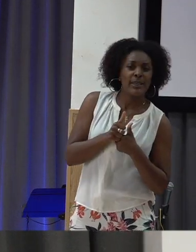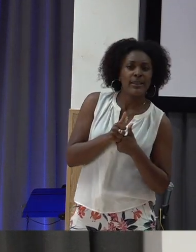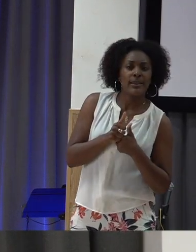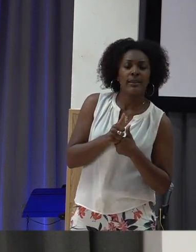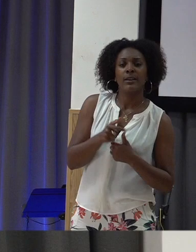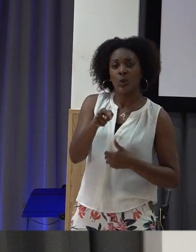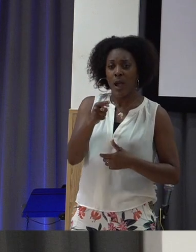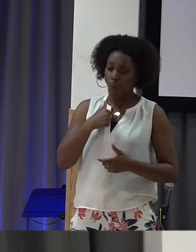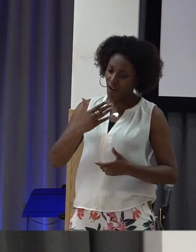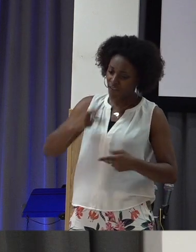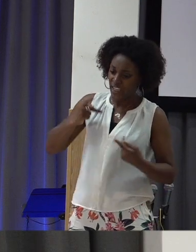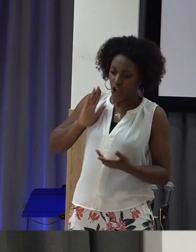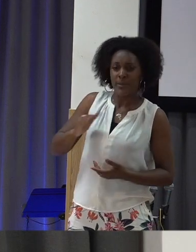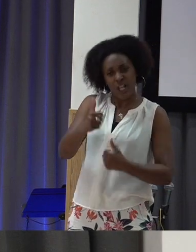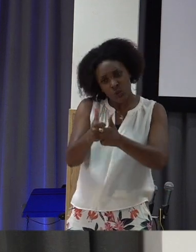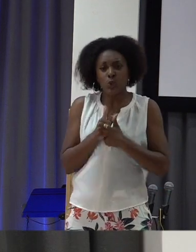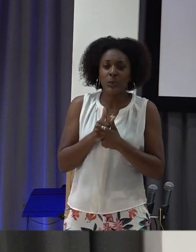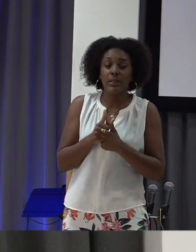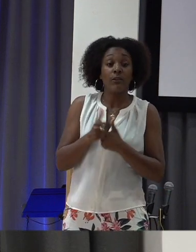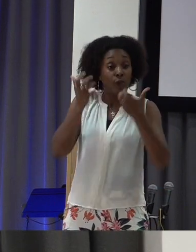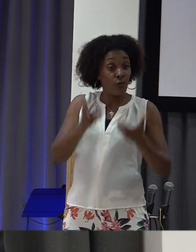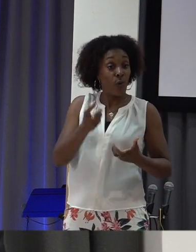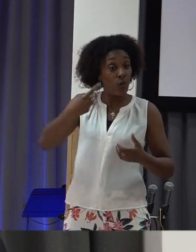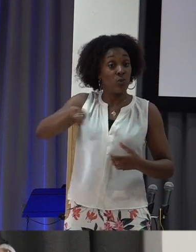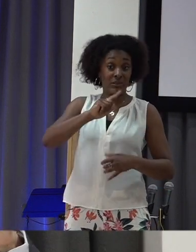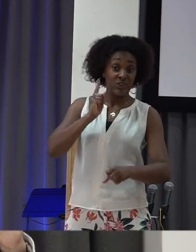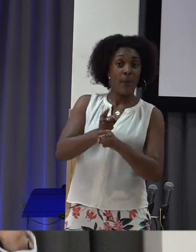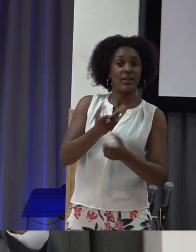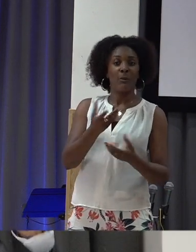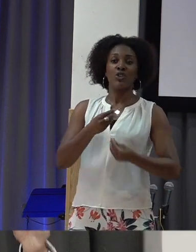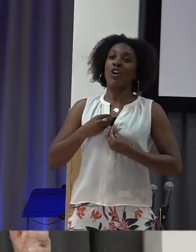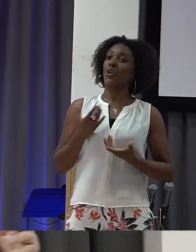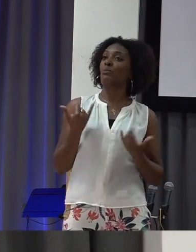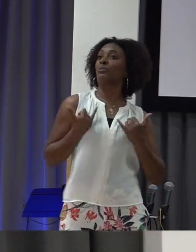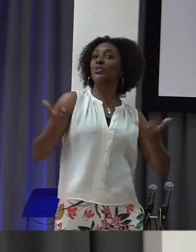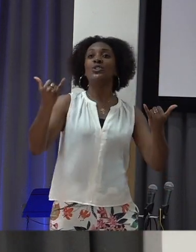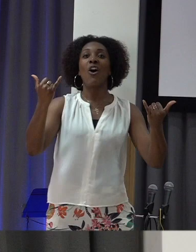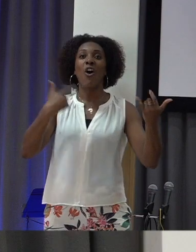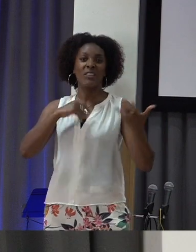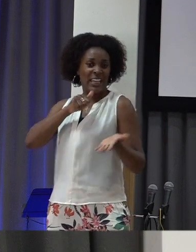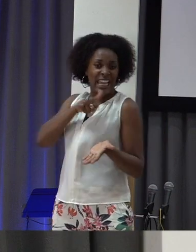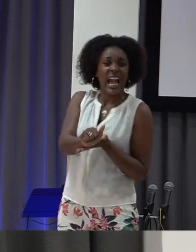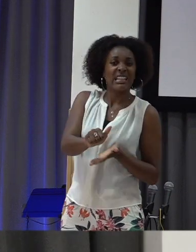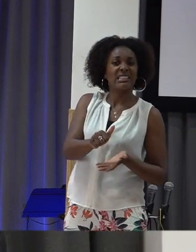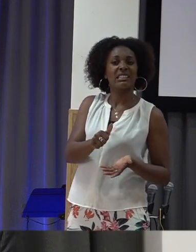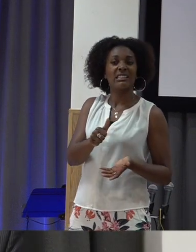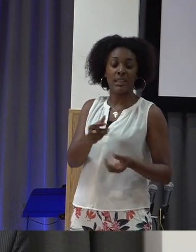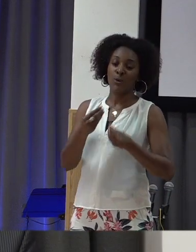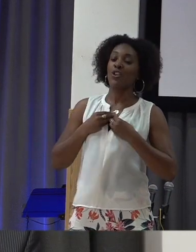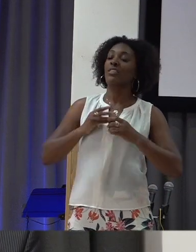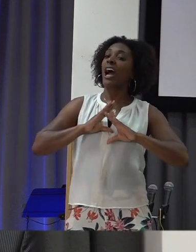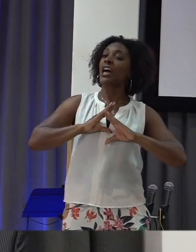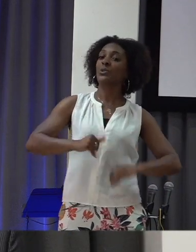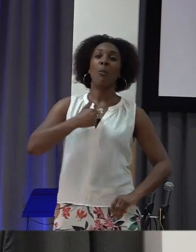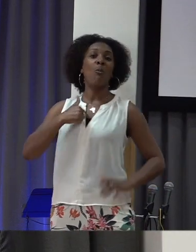ou de vivre ou d'être. Et cela nous donne un sentiment donc de puissance. On écrase les autres, qui nous rassure